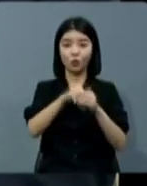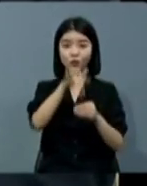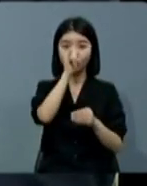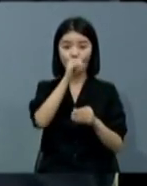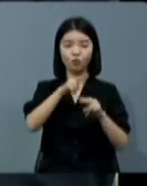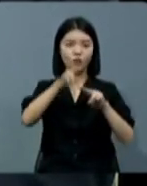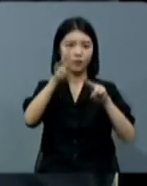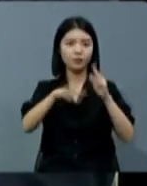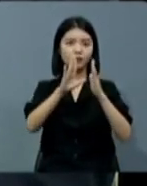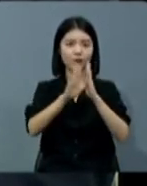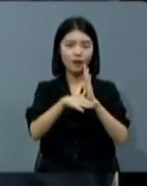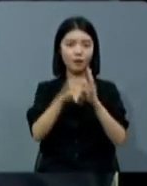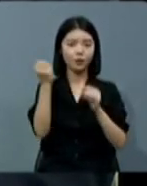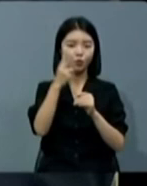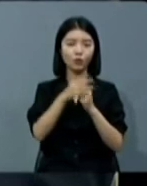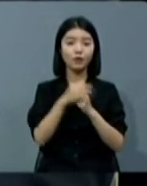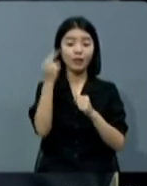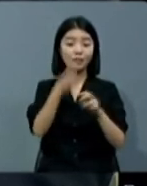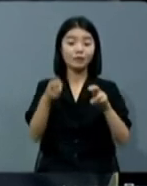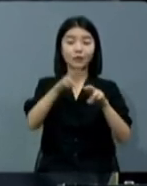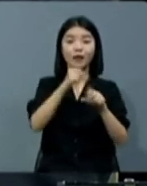퇴임 당시라든가 재임 시에도